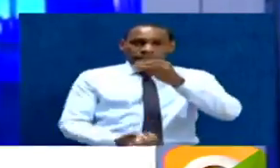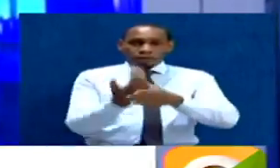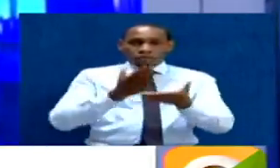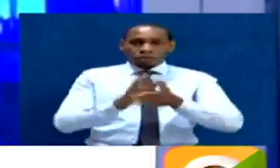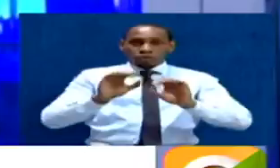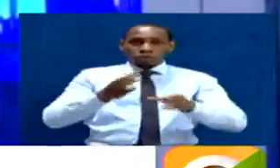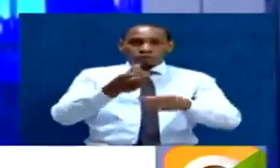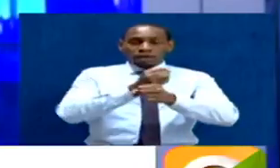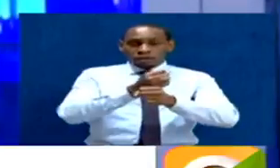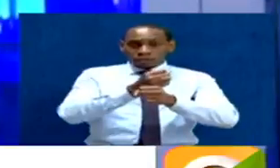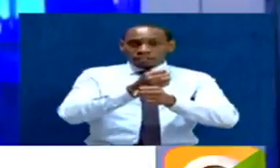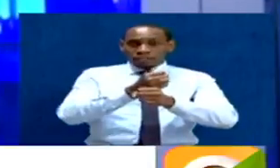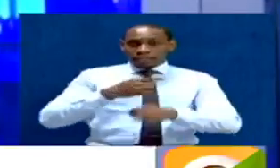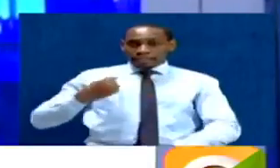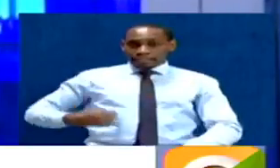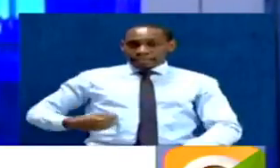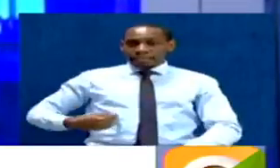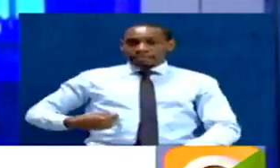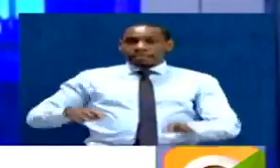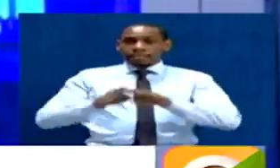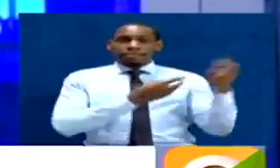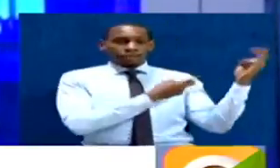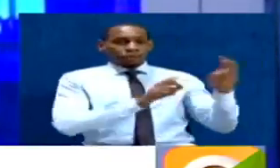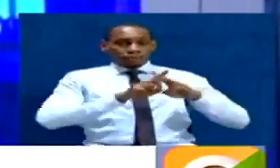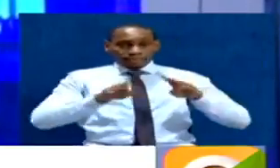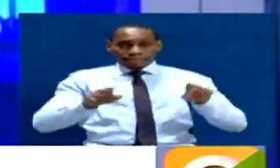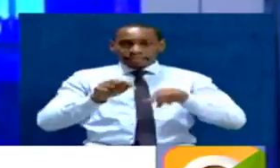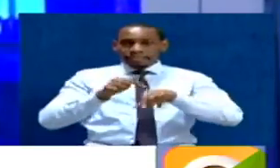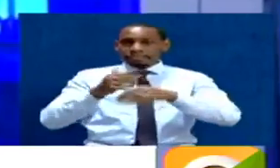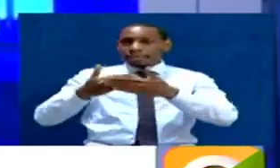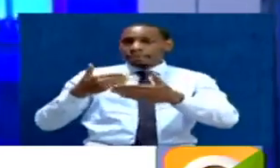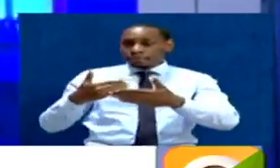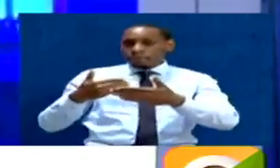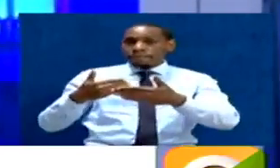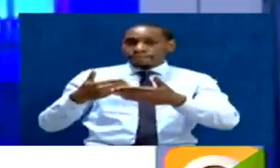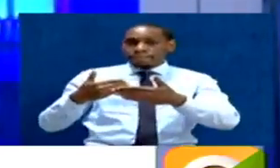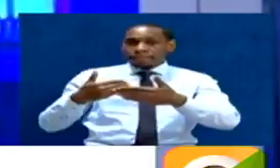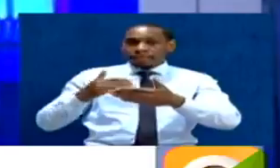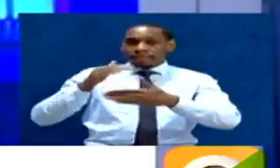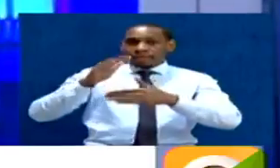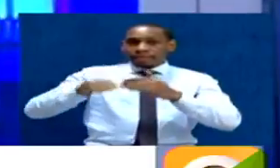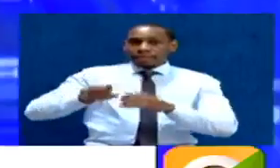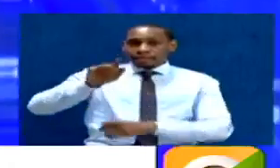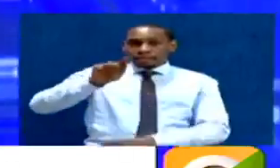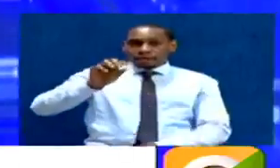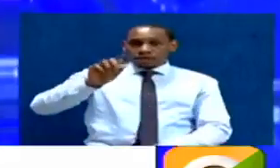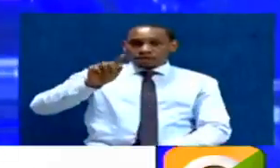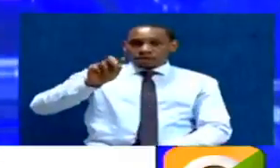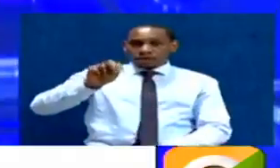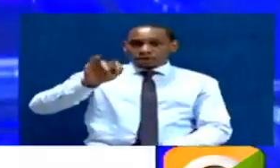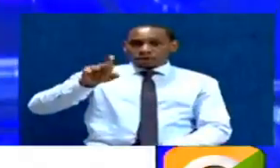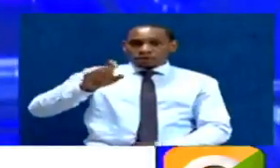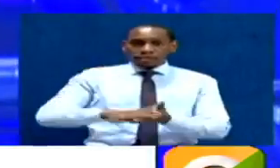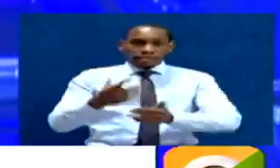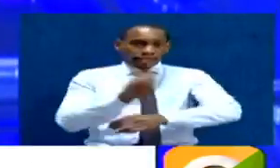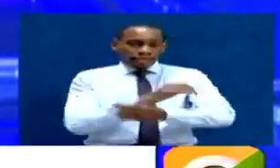organization called Anhui Zhifei. And we are hoping to start this even earlier than the Tonix vaccines. Raia